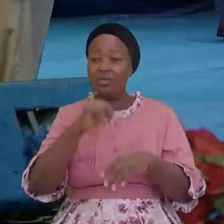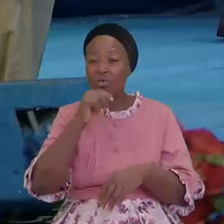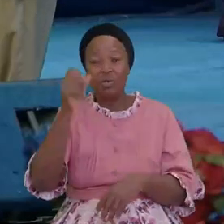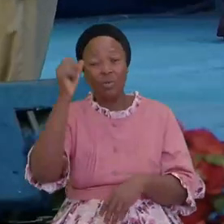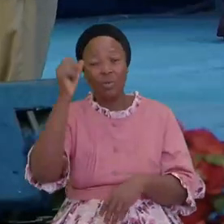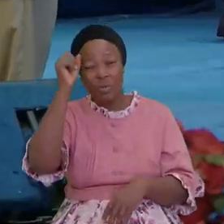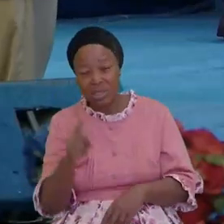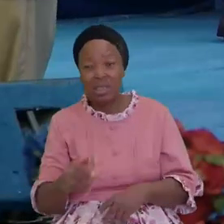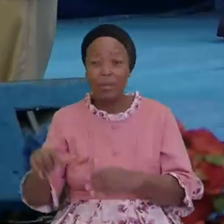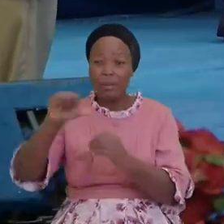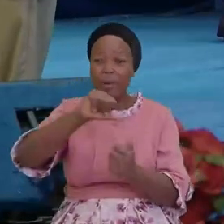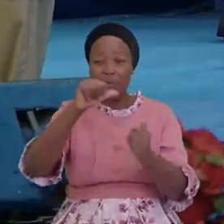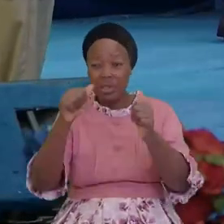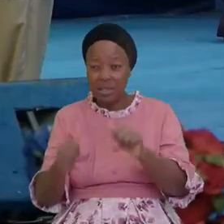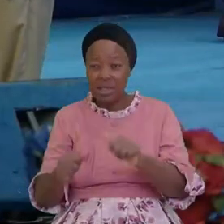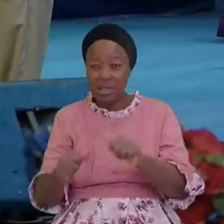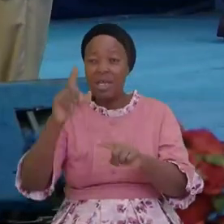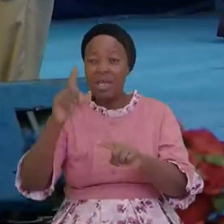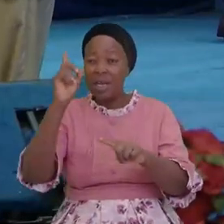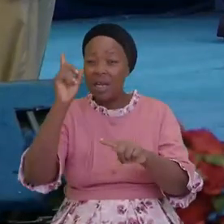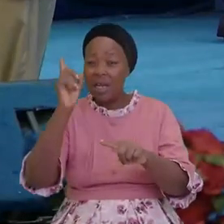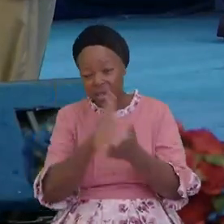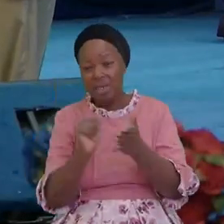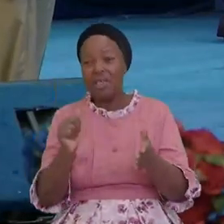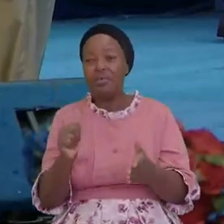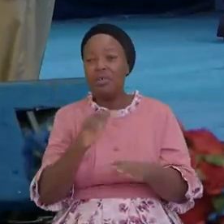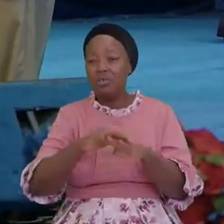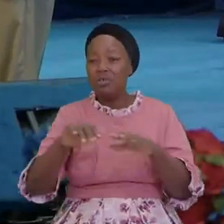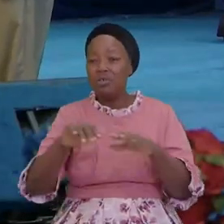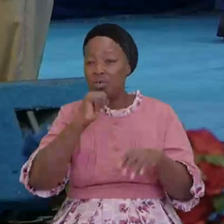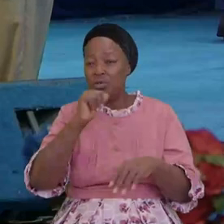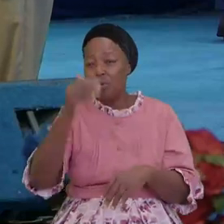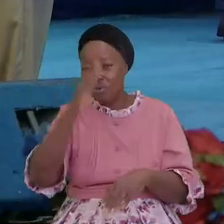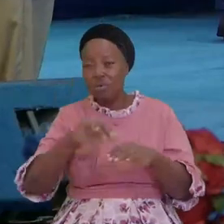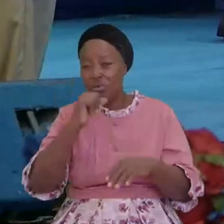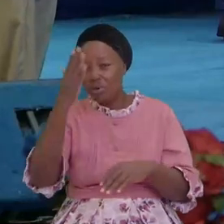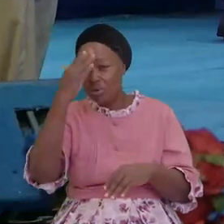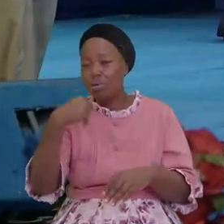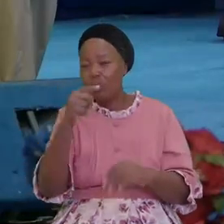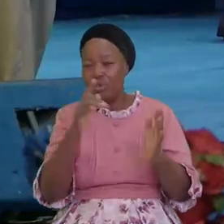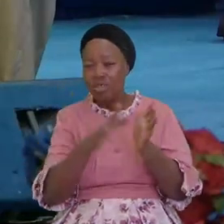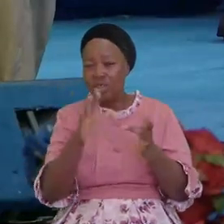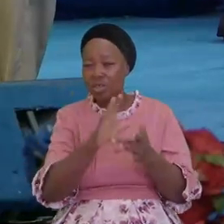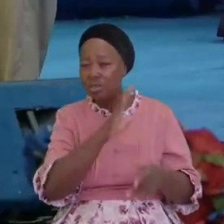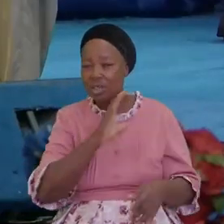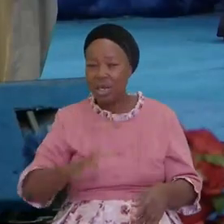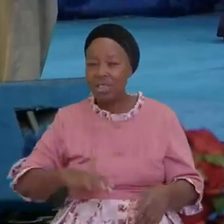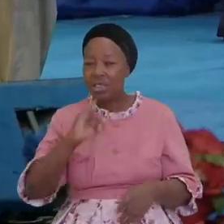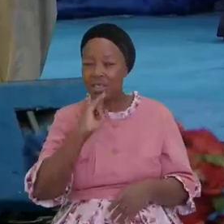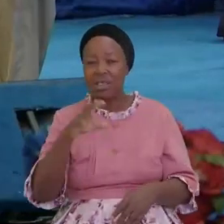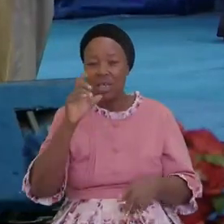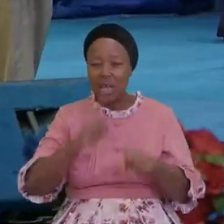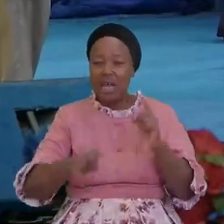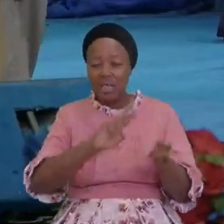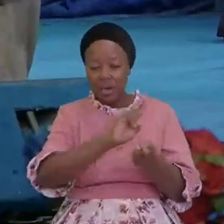Un enfant de 8 jours ne comprend pas le baptême, ne peut pas croire, ne connaît rien,